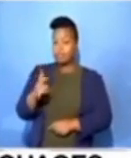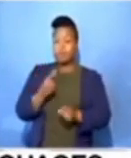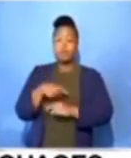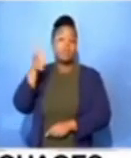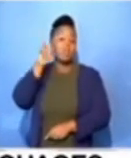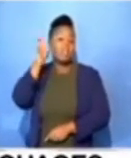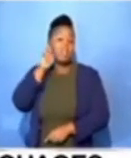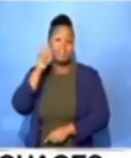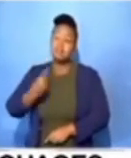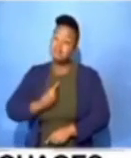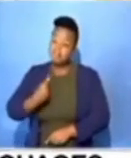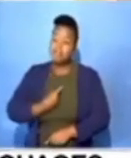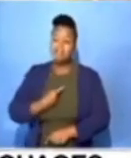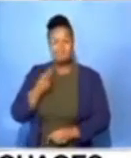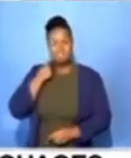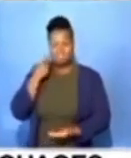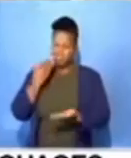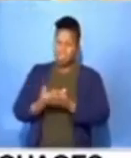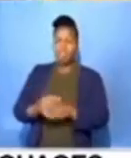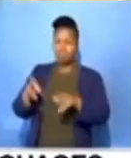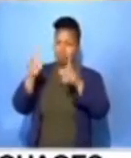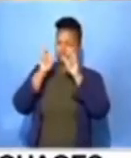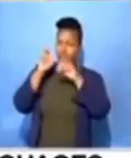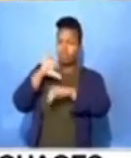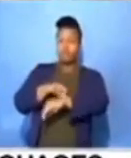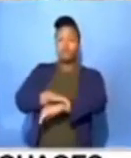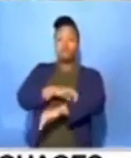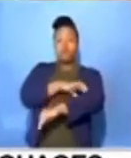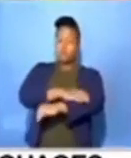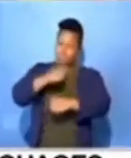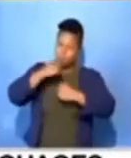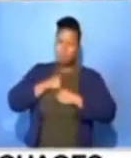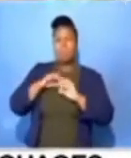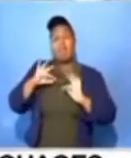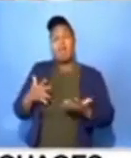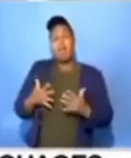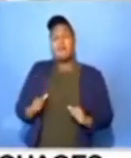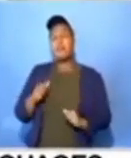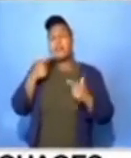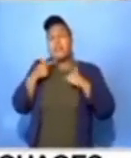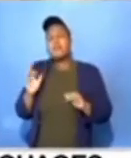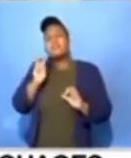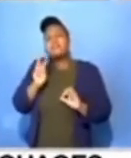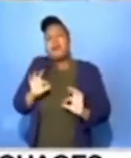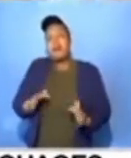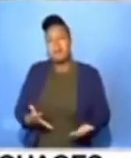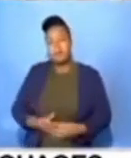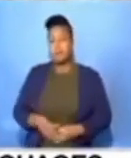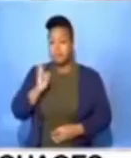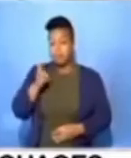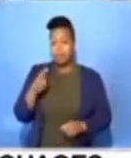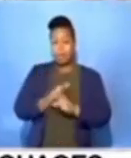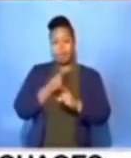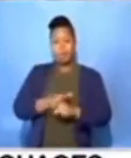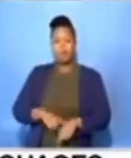hi tindleve ta vona ku ri Xitsonga i ririmi ra njhani na ene va